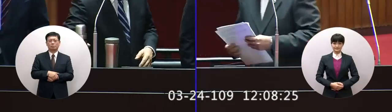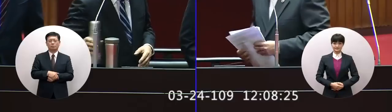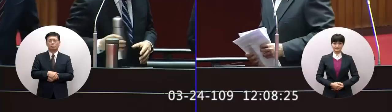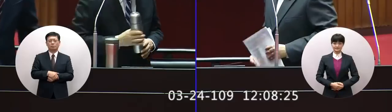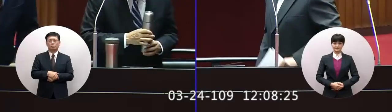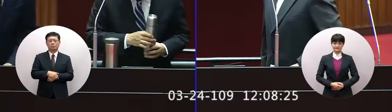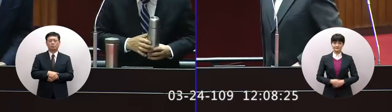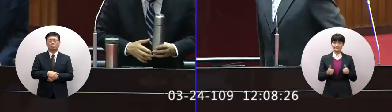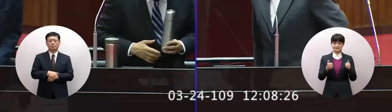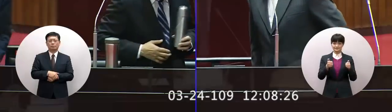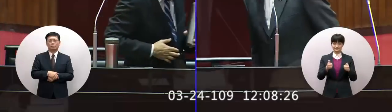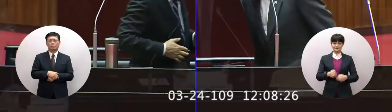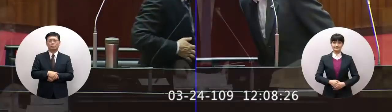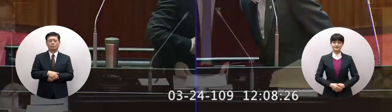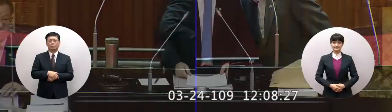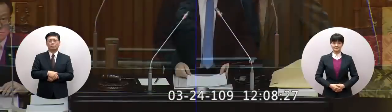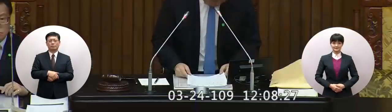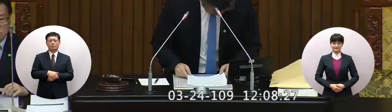好，谢谢。